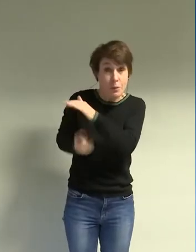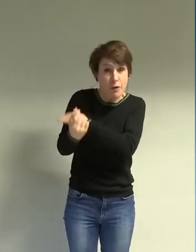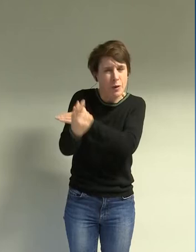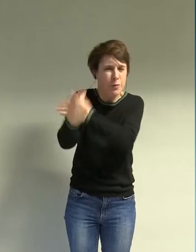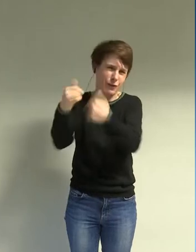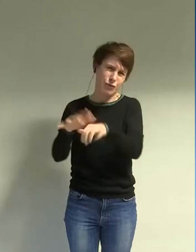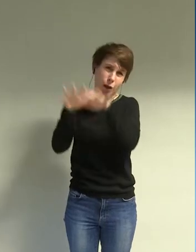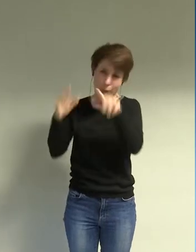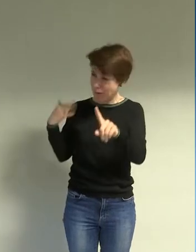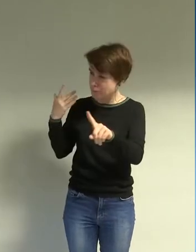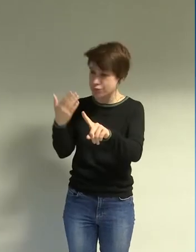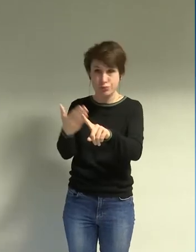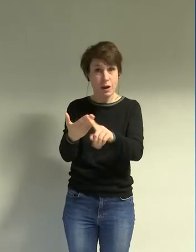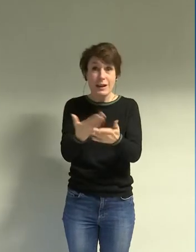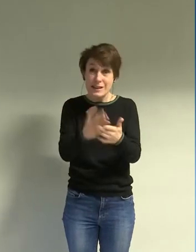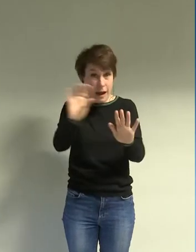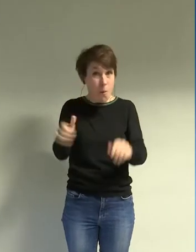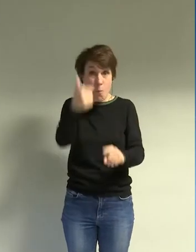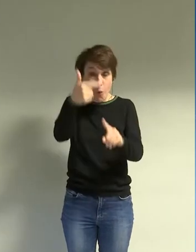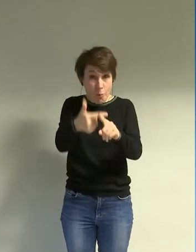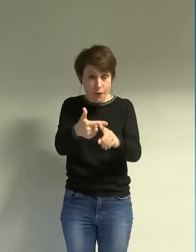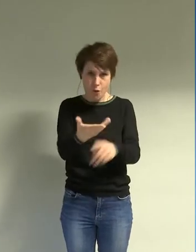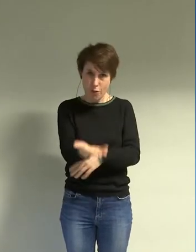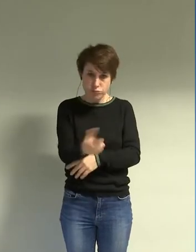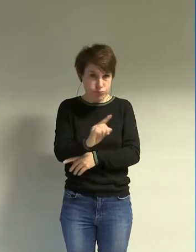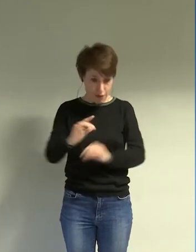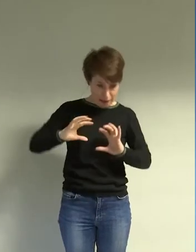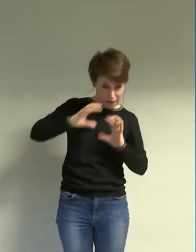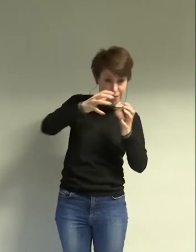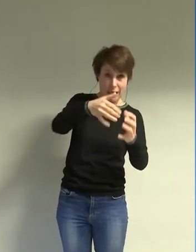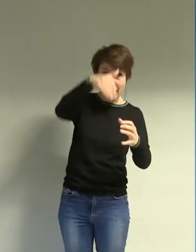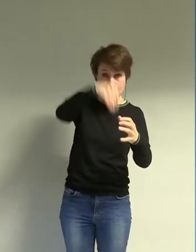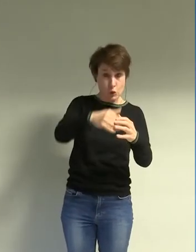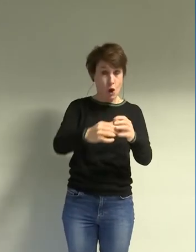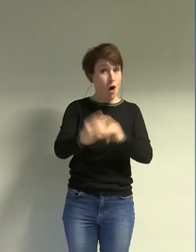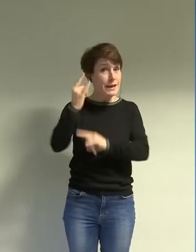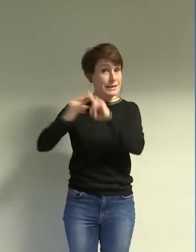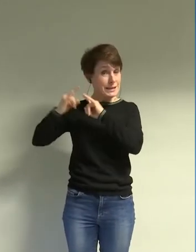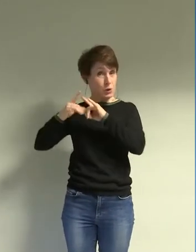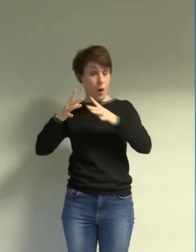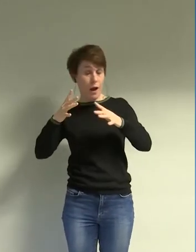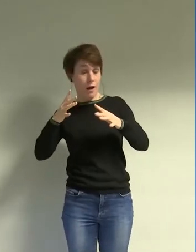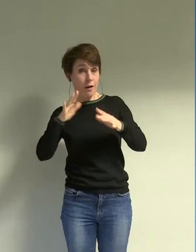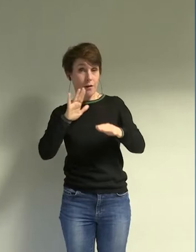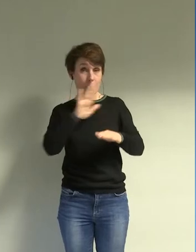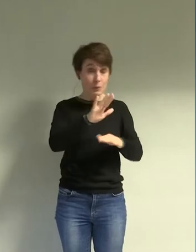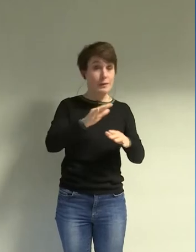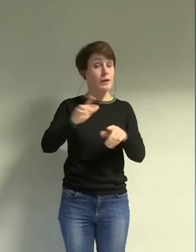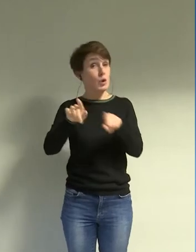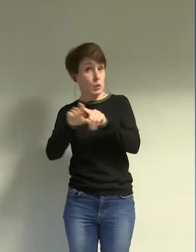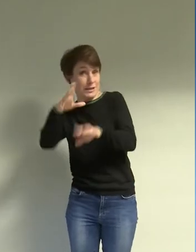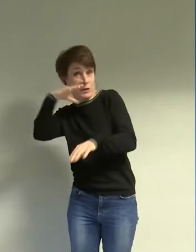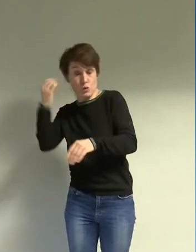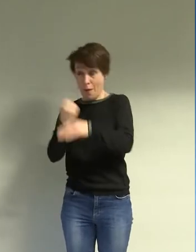écrivez ce n'est pas la première fois que l'histoire de la terre entre en collision avec celle des femmes et des hommes qui l'habitent il ya eu d'autres